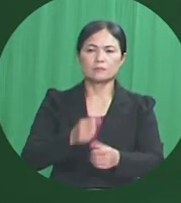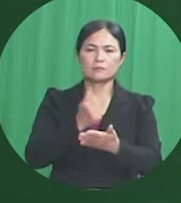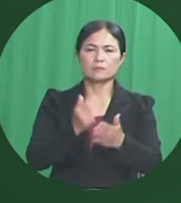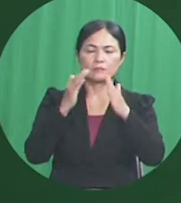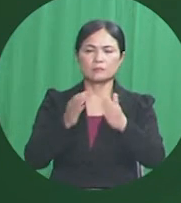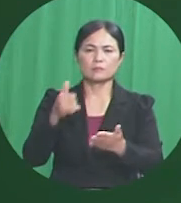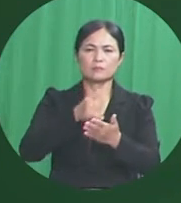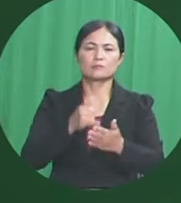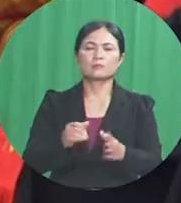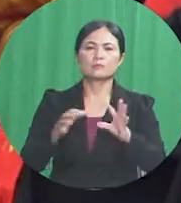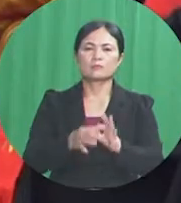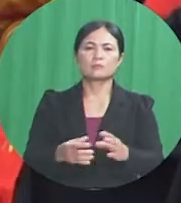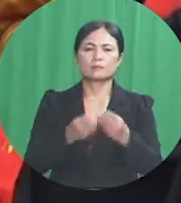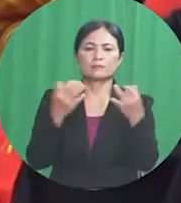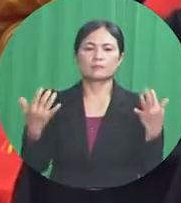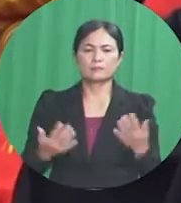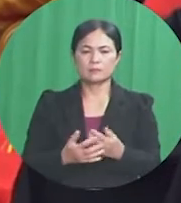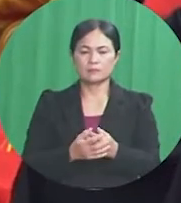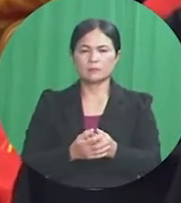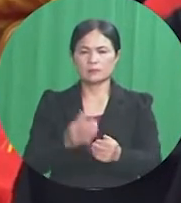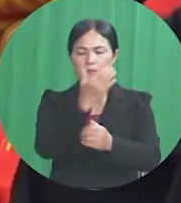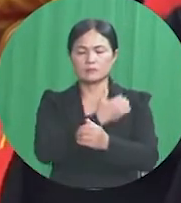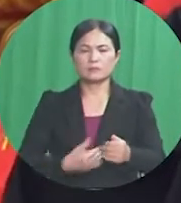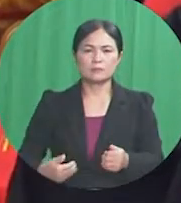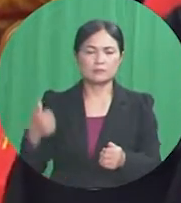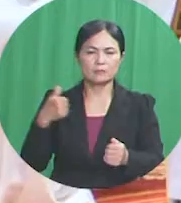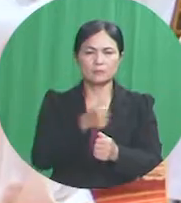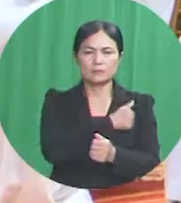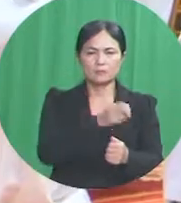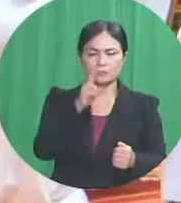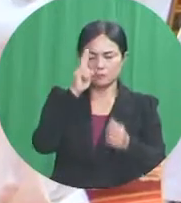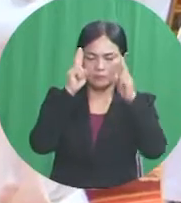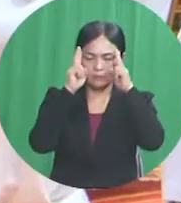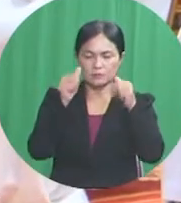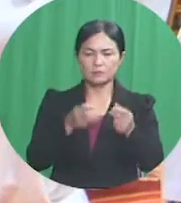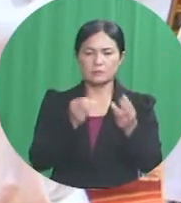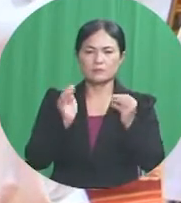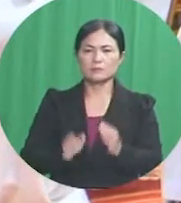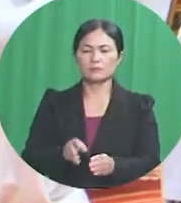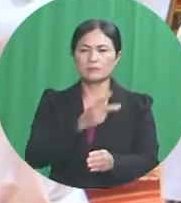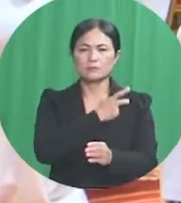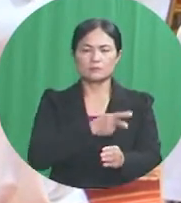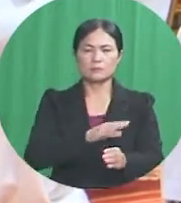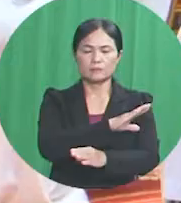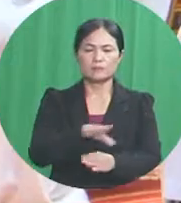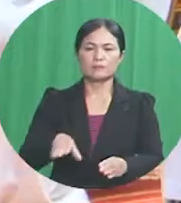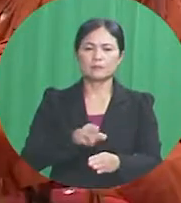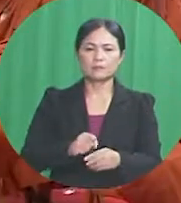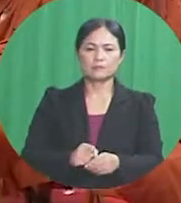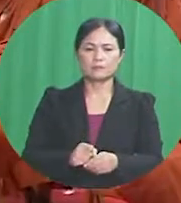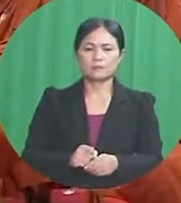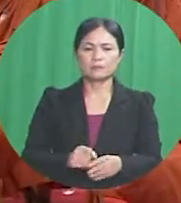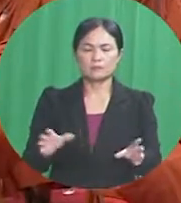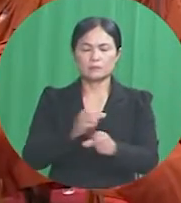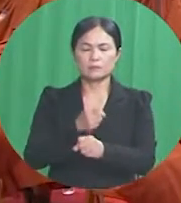តនិងតំណាងផ្នែកពាក់ព័ន្ធជាច្រើនរូបសម្តេចអគ្គមហាសេនាបតីតេជោហ៊ុនសែននាយករដ្ឋមន្ត្រីនៃព្រះរាជាណាចក្រកម្ពុជា